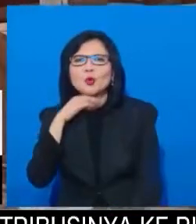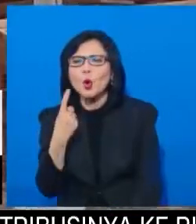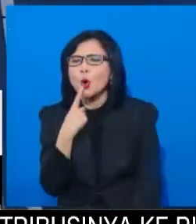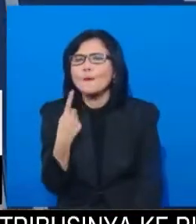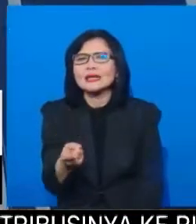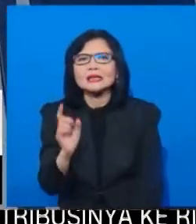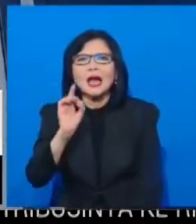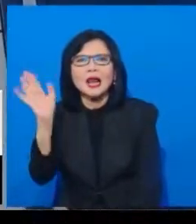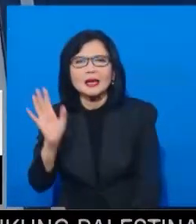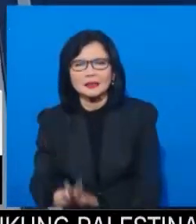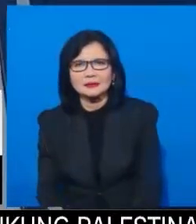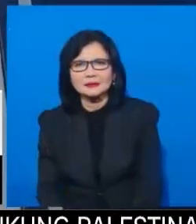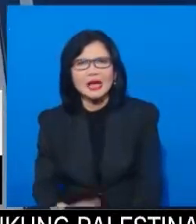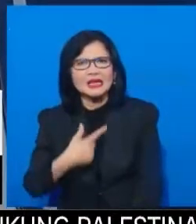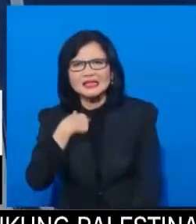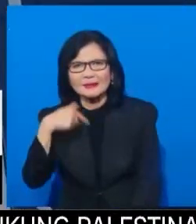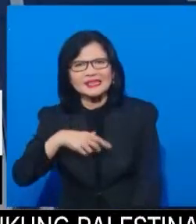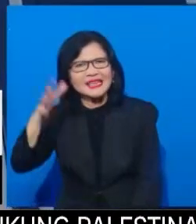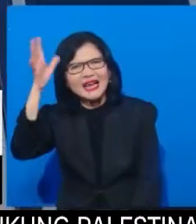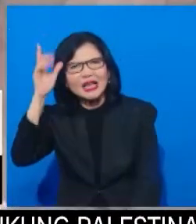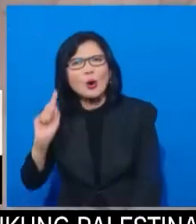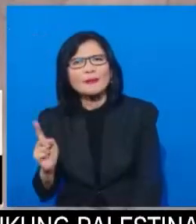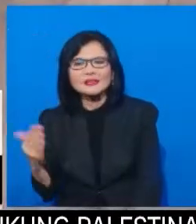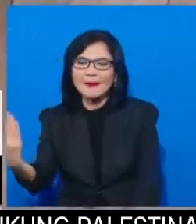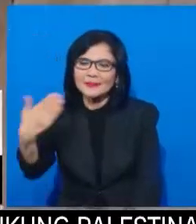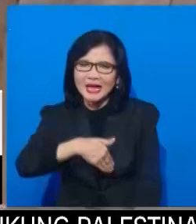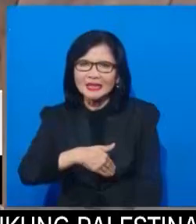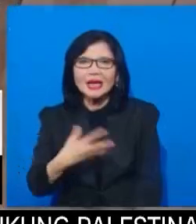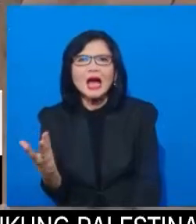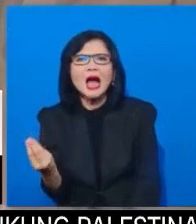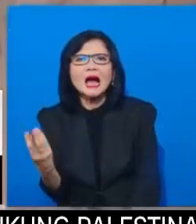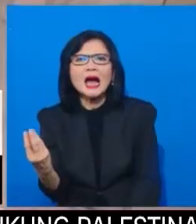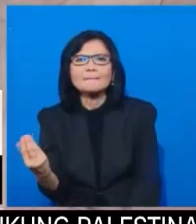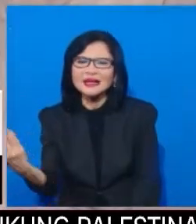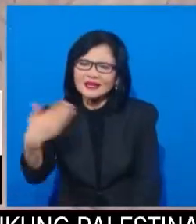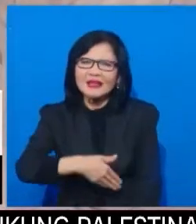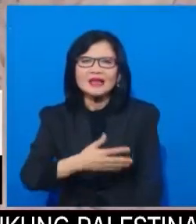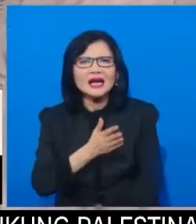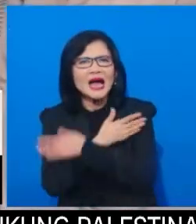lanjut. Hingga kini belum diketahui penyebab mereka datang dan kapan mendarat di Aceh.